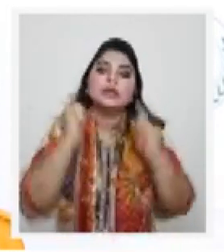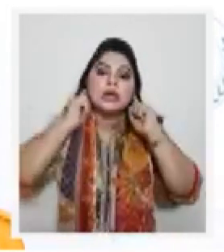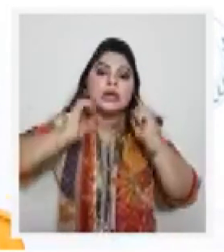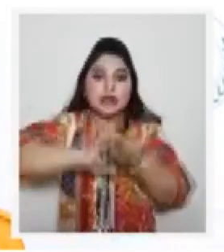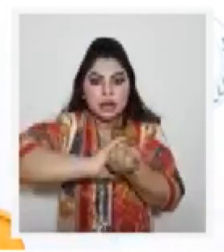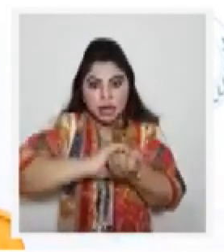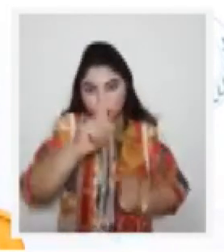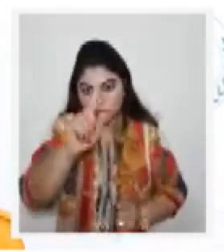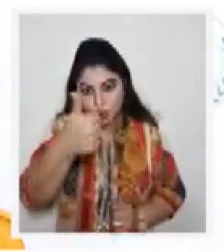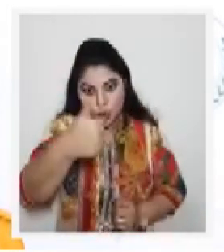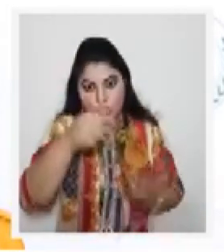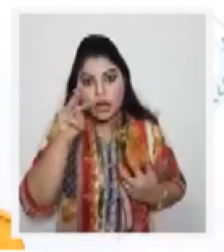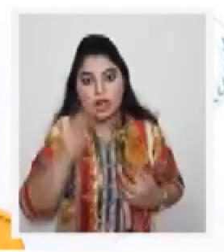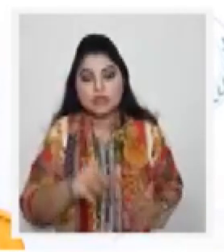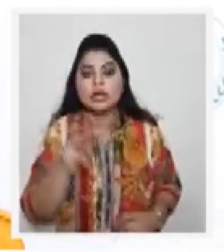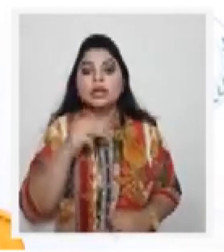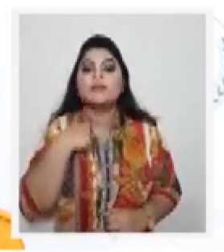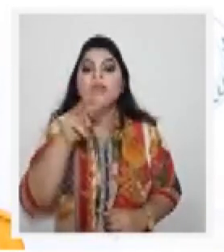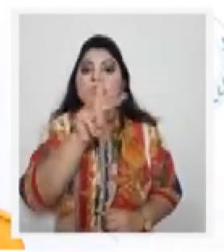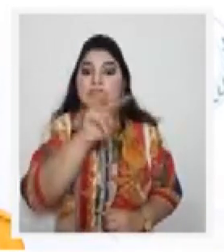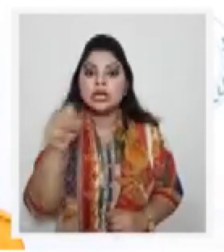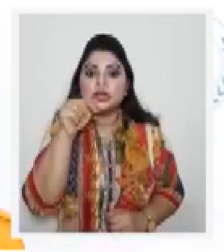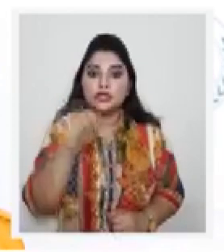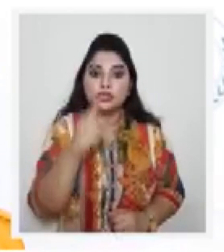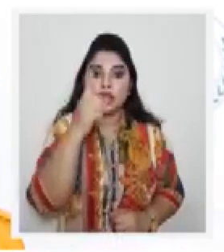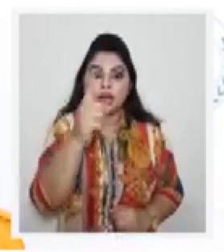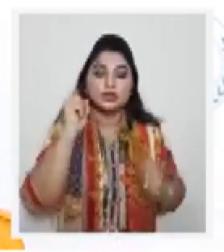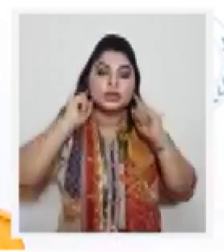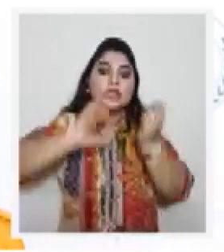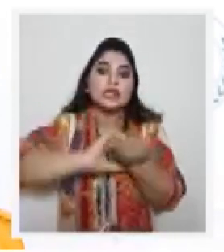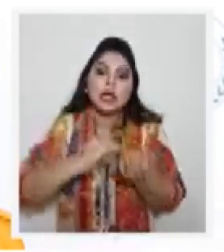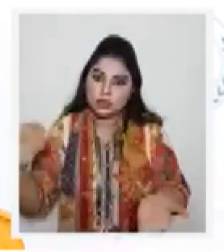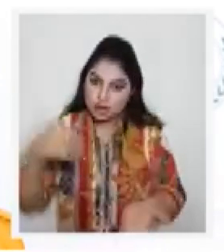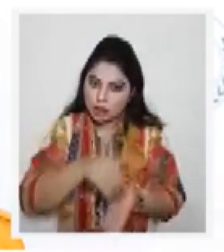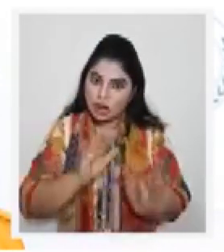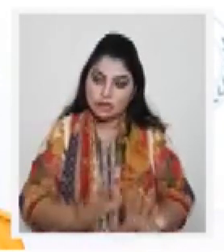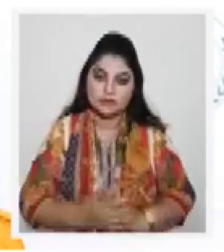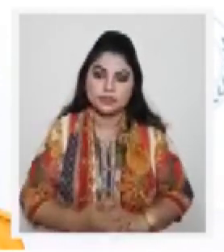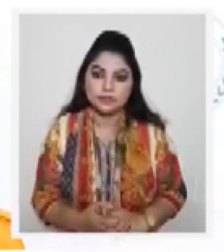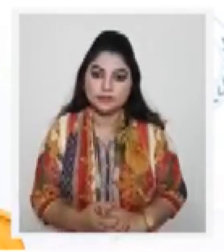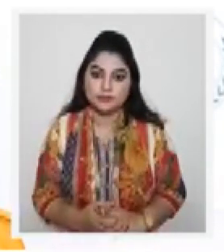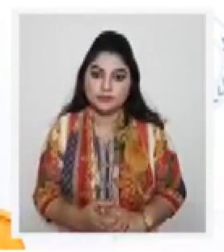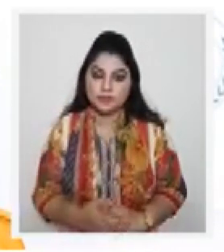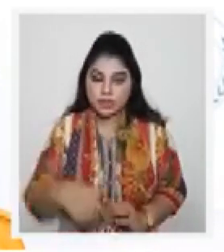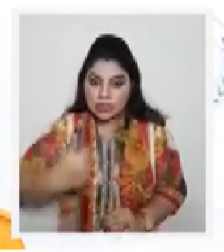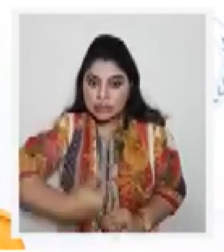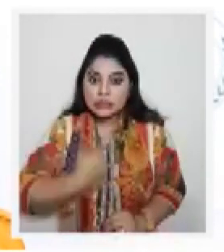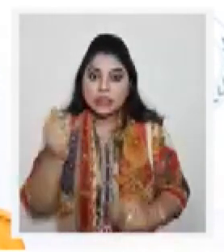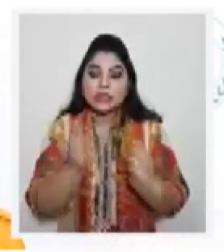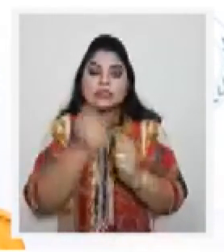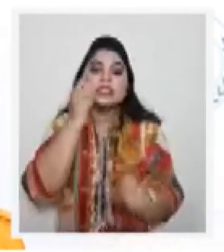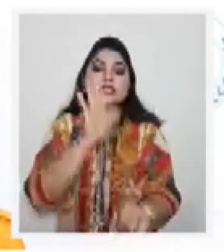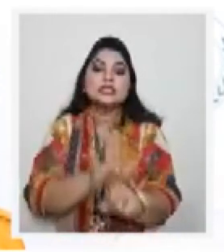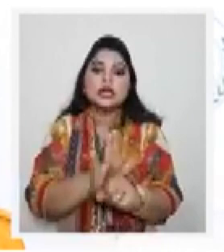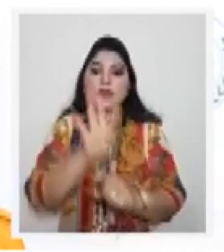১৩৪,৪৪,৫৩৪টি। অনলাইন প্ল্যাটফর্ম মুক্ত পাঠে হটলাইন সেবা দেওয়ার জন্য প্রশিক্ষণপ্রাপ্ত চিকিৎসক ১৬,৪০৩ জন, ২৪ ঘন্টায় নতুন করে